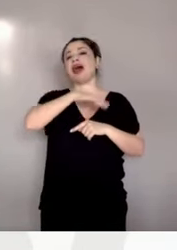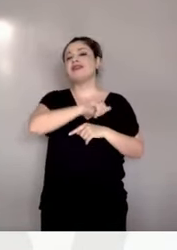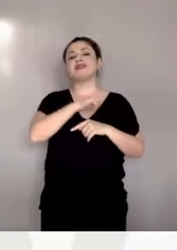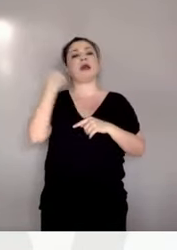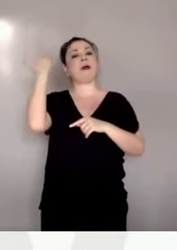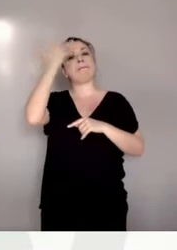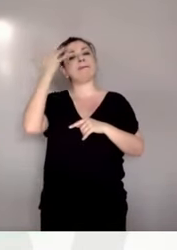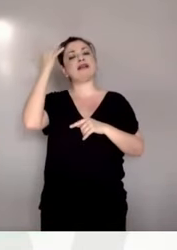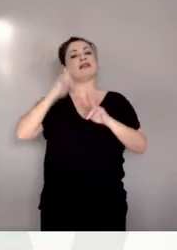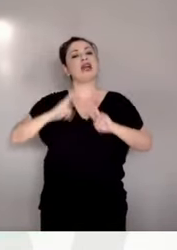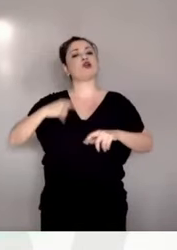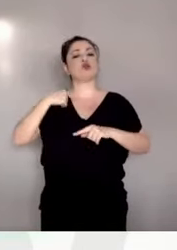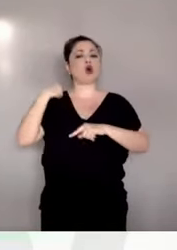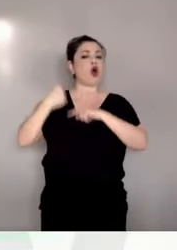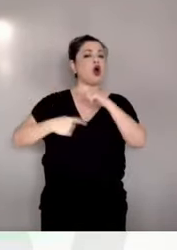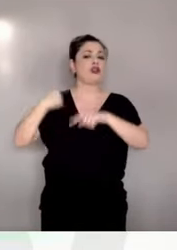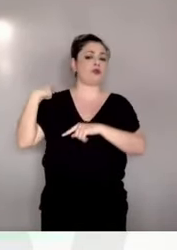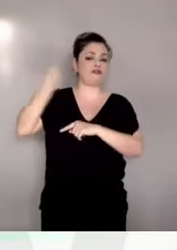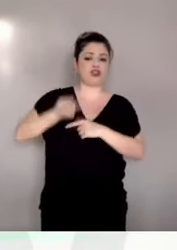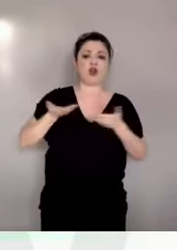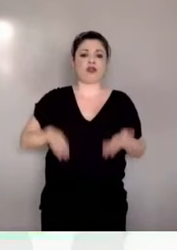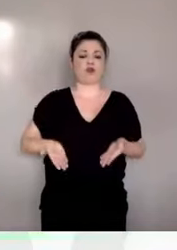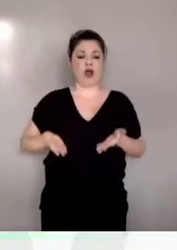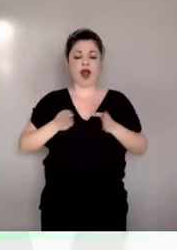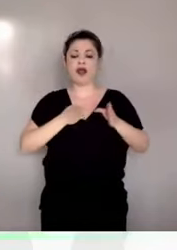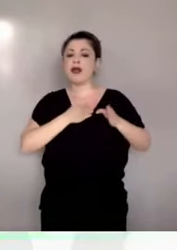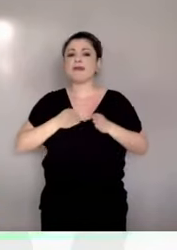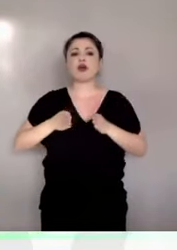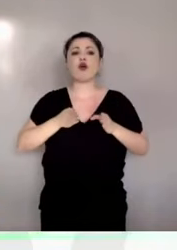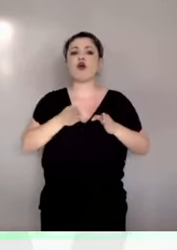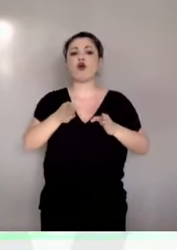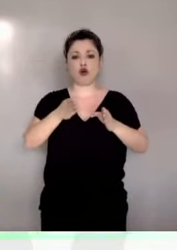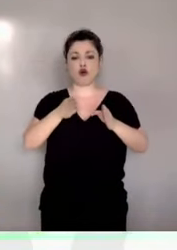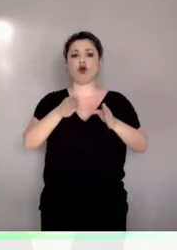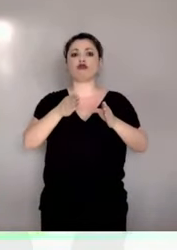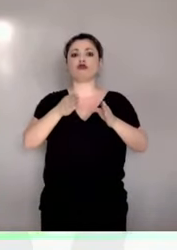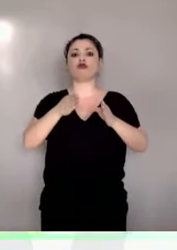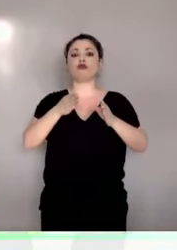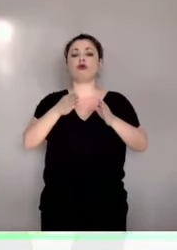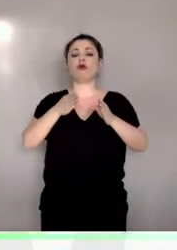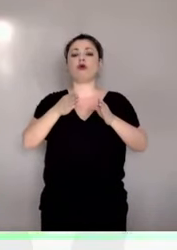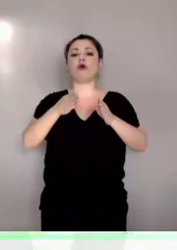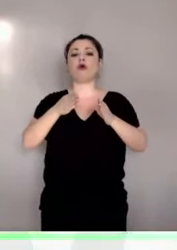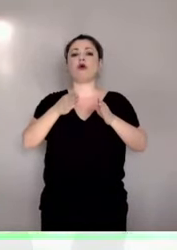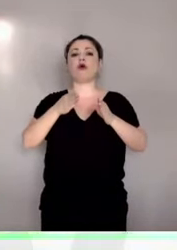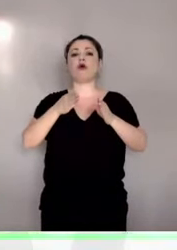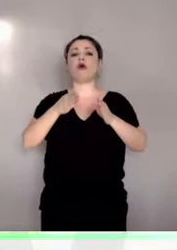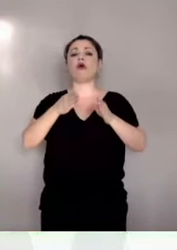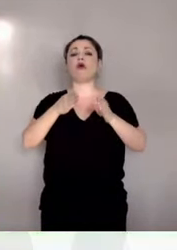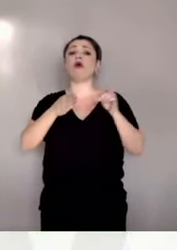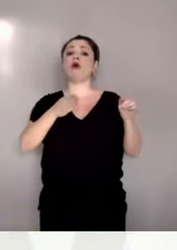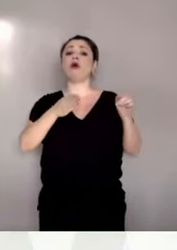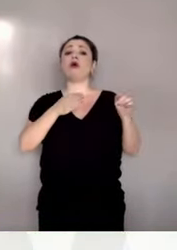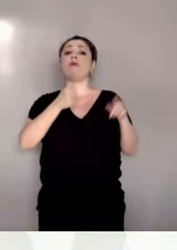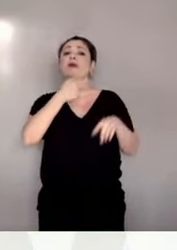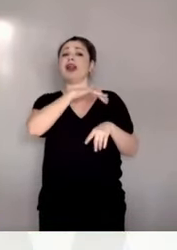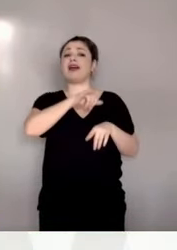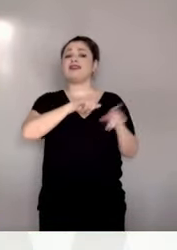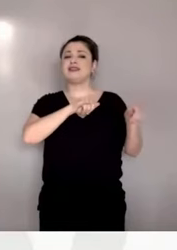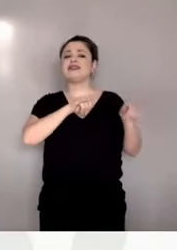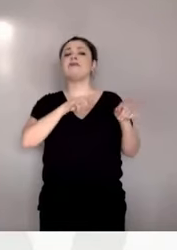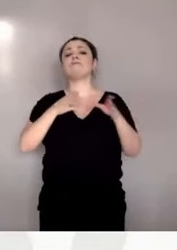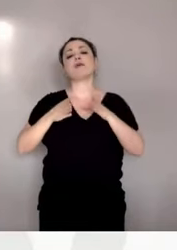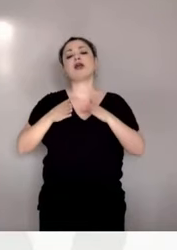giorni. Questo tipo di itinerario si è anche intrecciato a quello che lo stesso Nancy ha definito